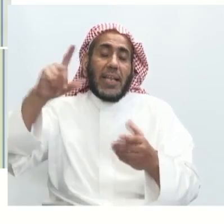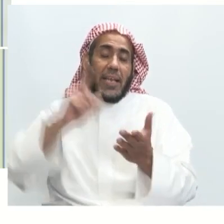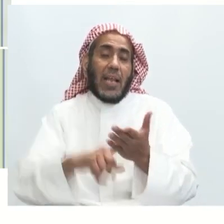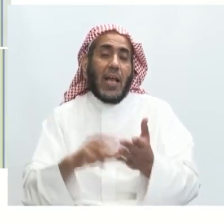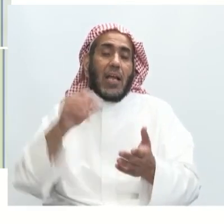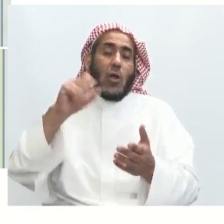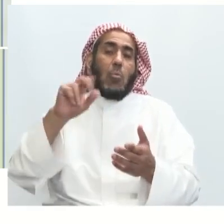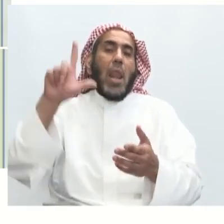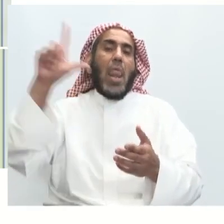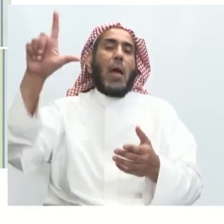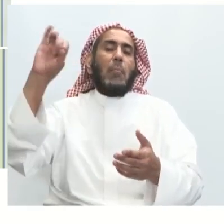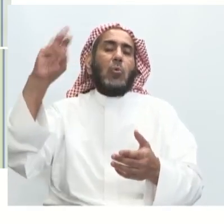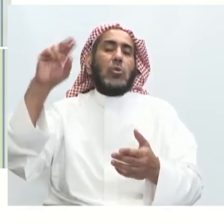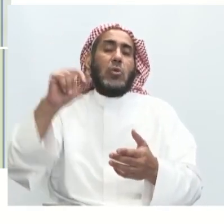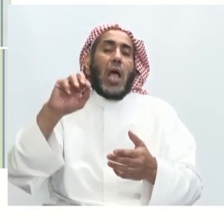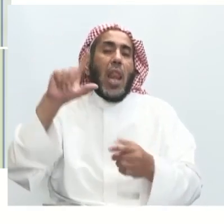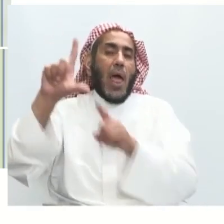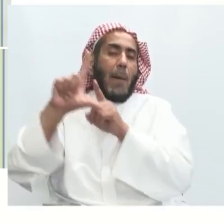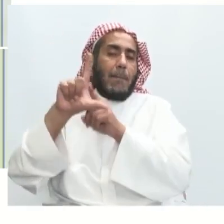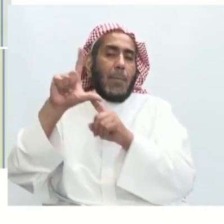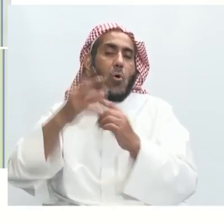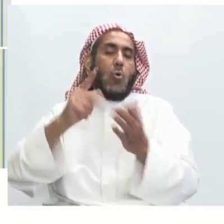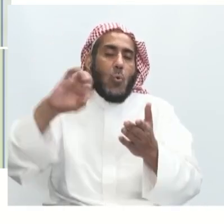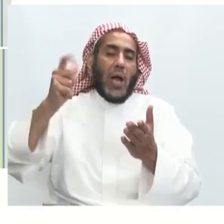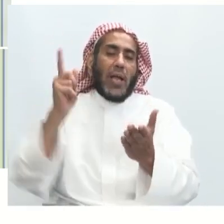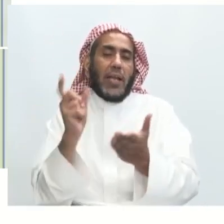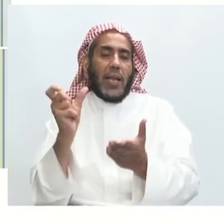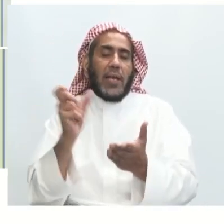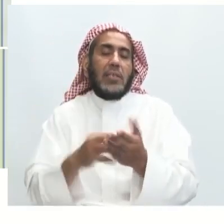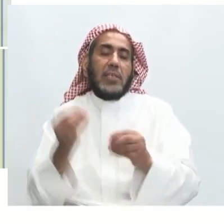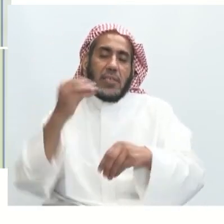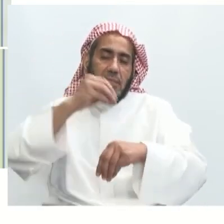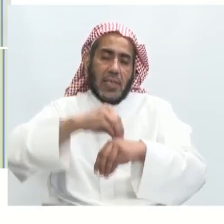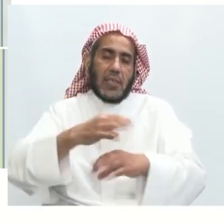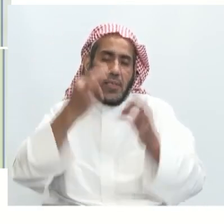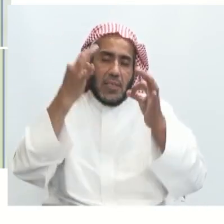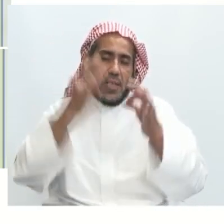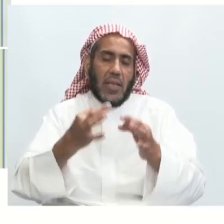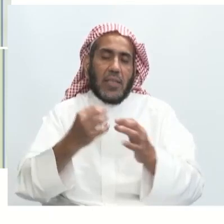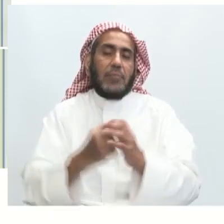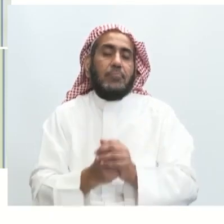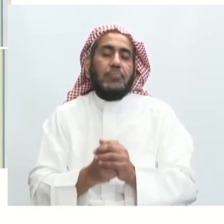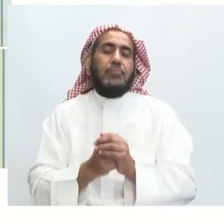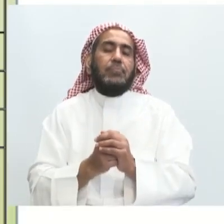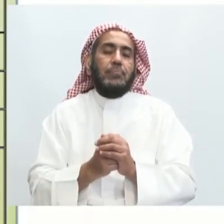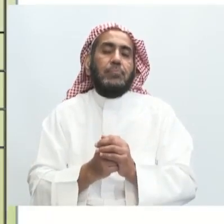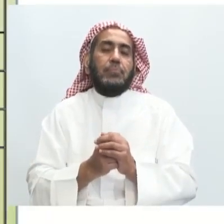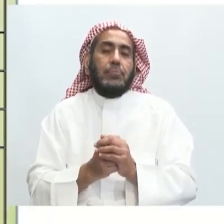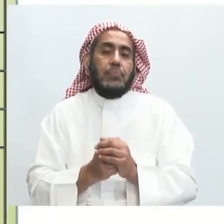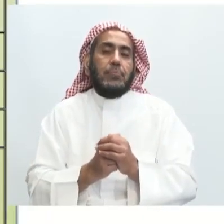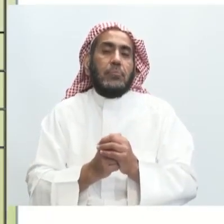اليكم لمرسلون فاللام هنا وانا ايضا هنا زياده تاكيد زياده تاكيد